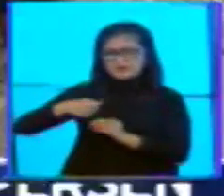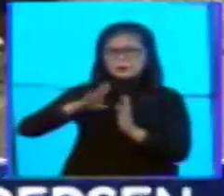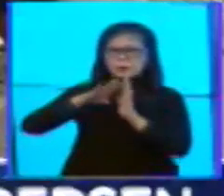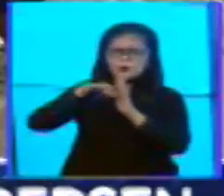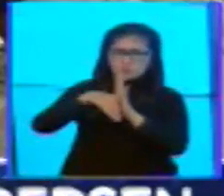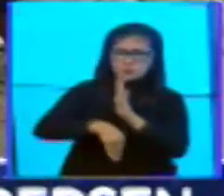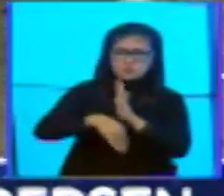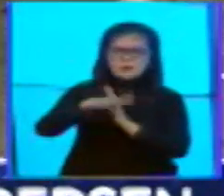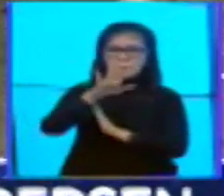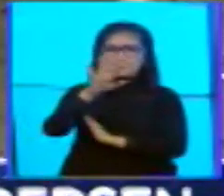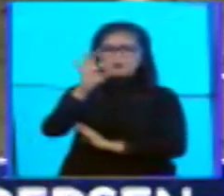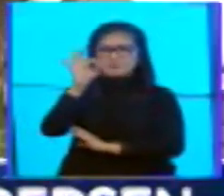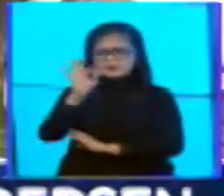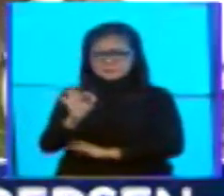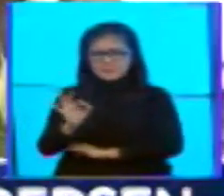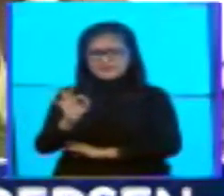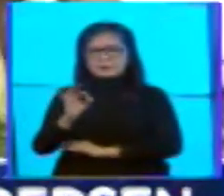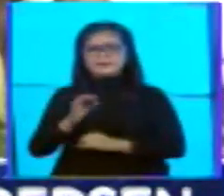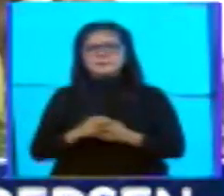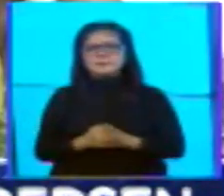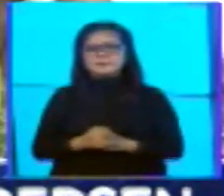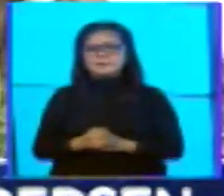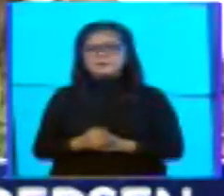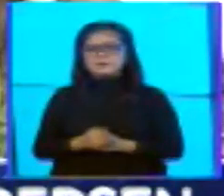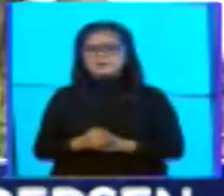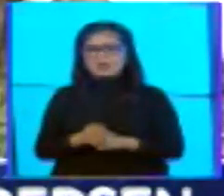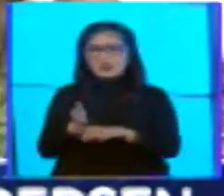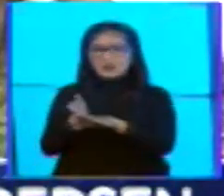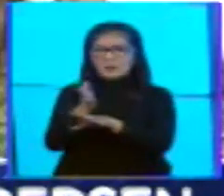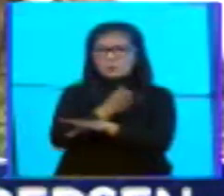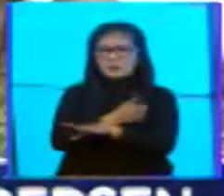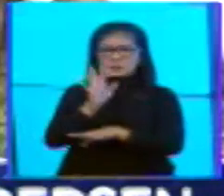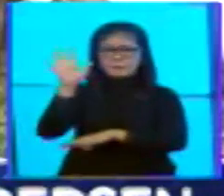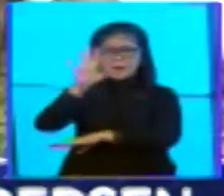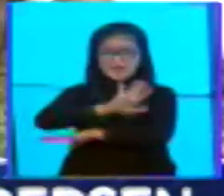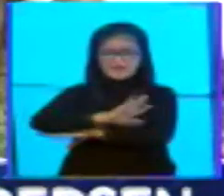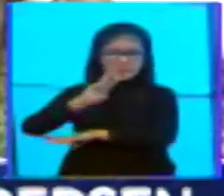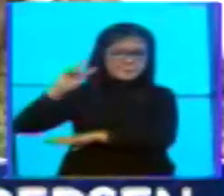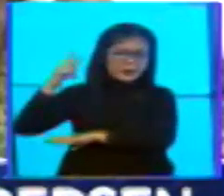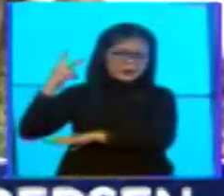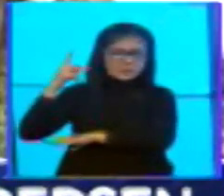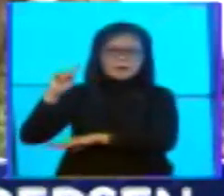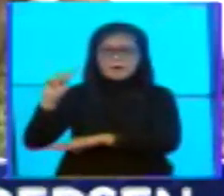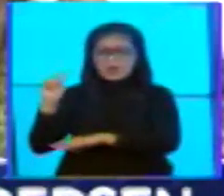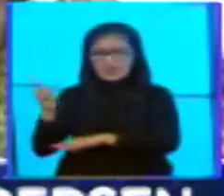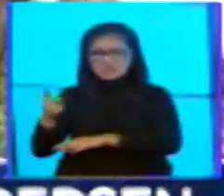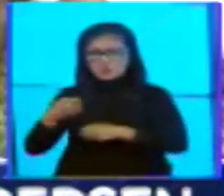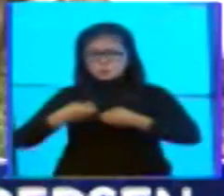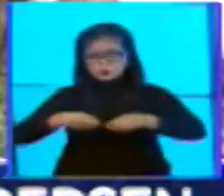50% lebih, bahkan sejak awal didirikannya pada 5 hari yang lalu. Dari pihak pelapak sendiri belum